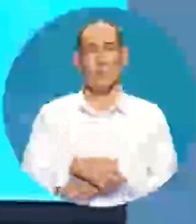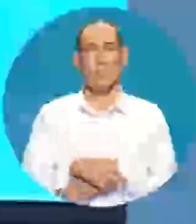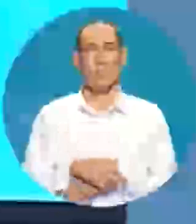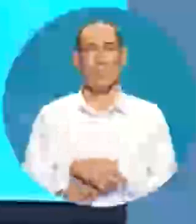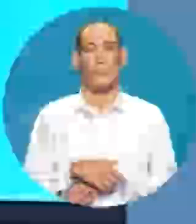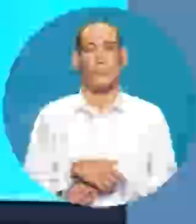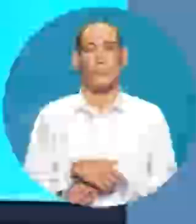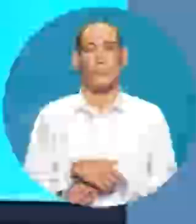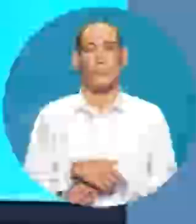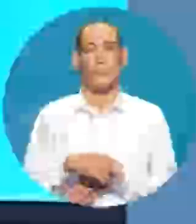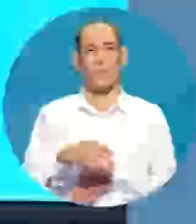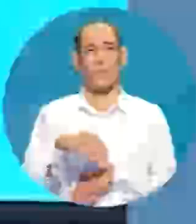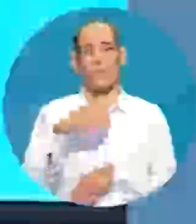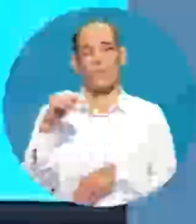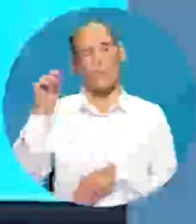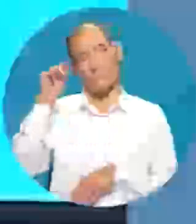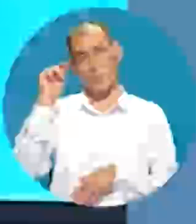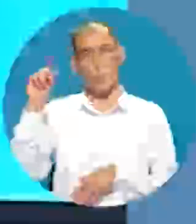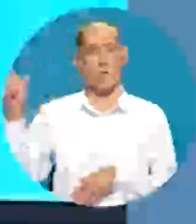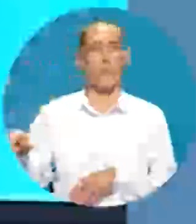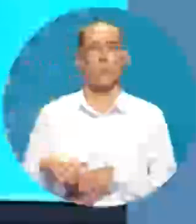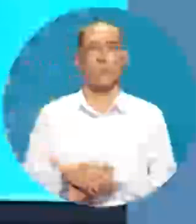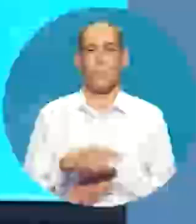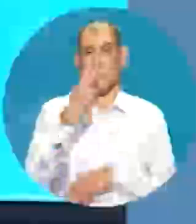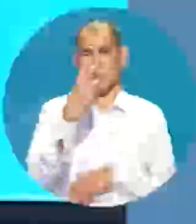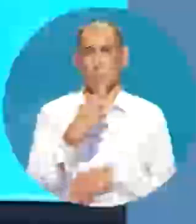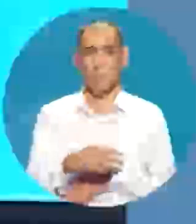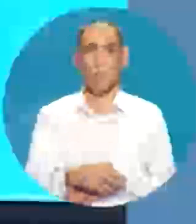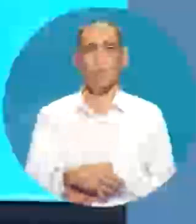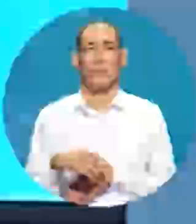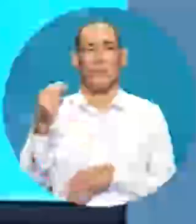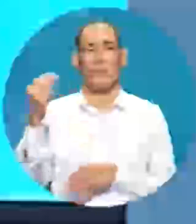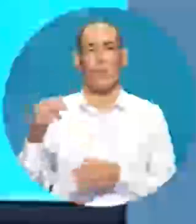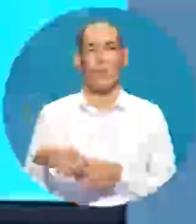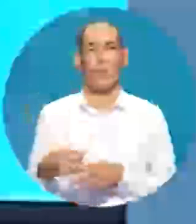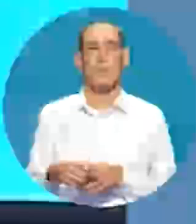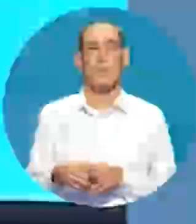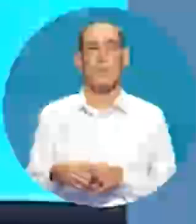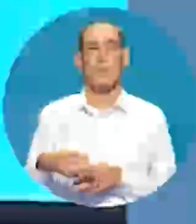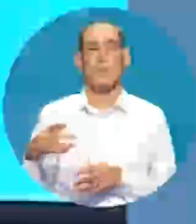Hem üçüncü suretimiz, hem mi oquşlar paydalanatığın bul. Ruşka,